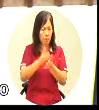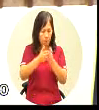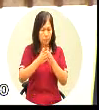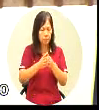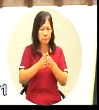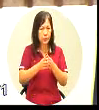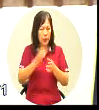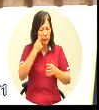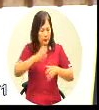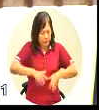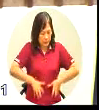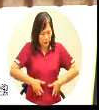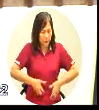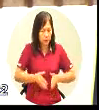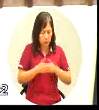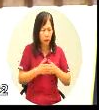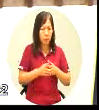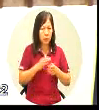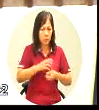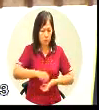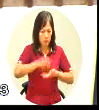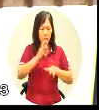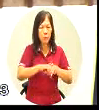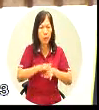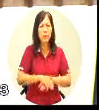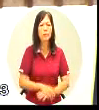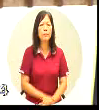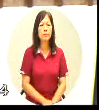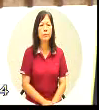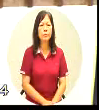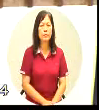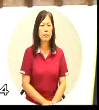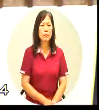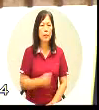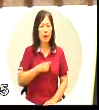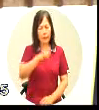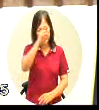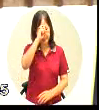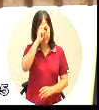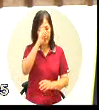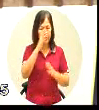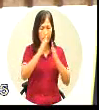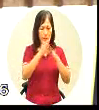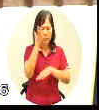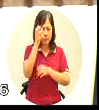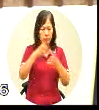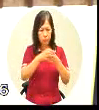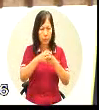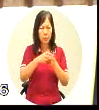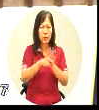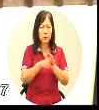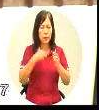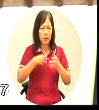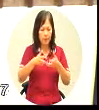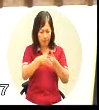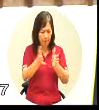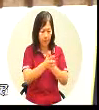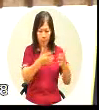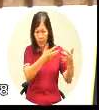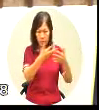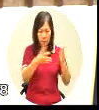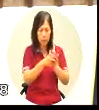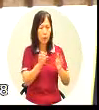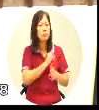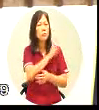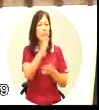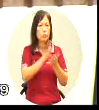迫切需要的才会提出来。所以我希望我们市府团队齁，在我们部门质询的结束